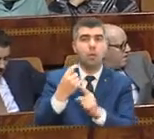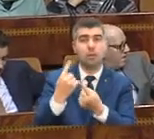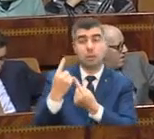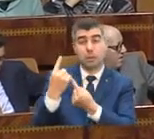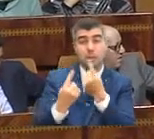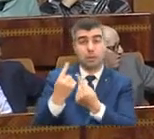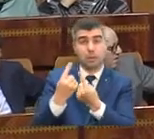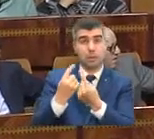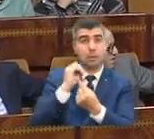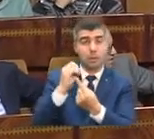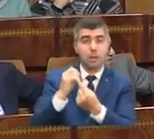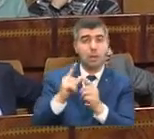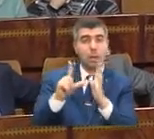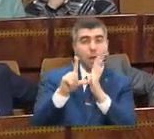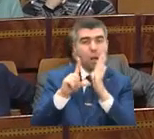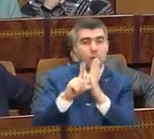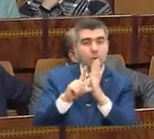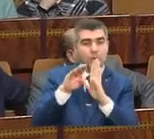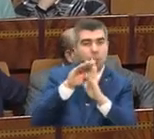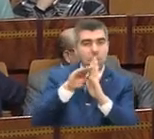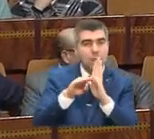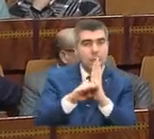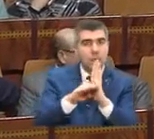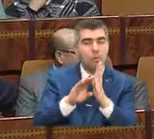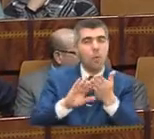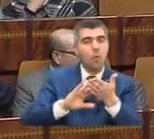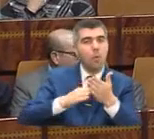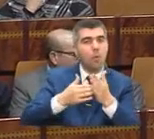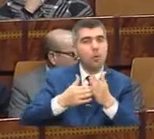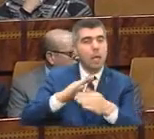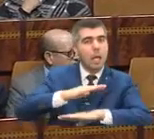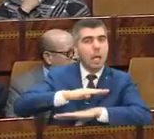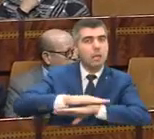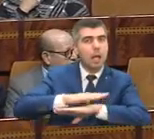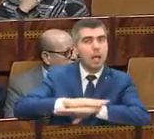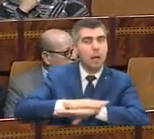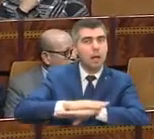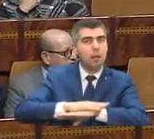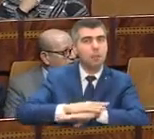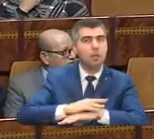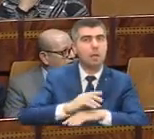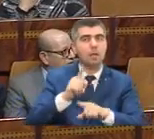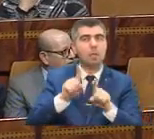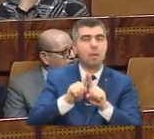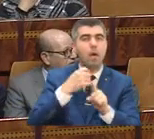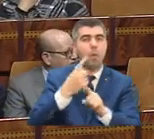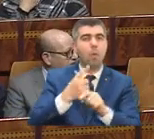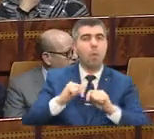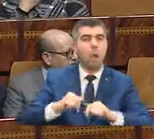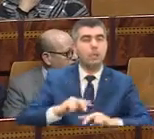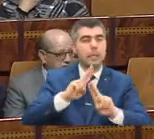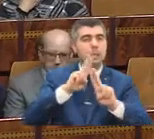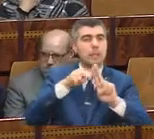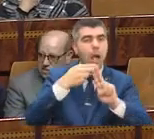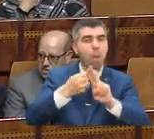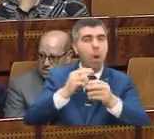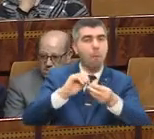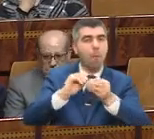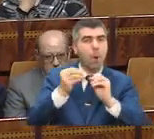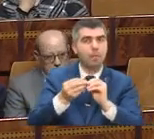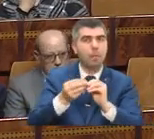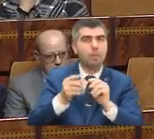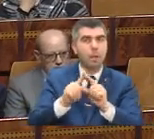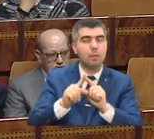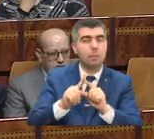نظام داخلي يحكم الجميع، فالسيد الوزير أجاب مشكورا على جميع الإشكاليات، فلذلك النائب